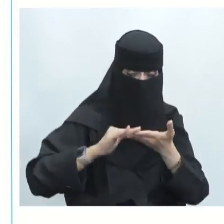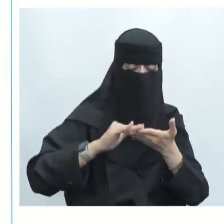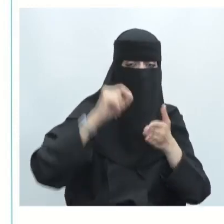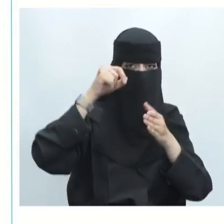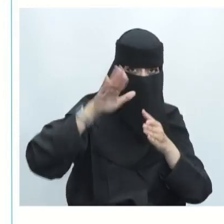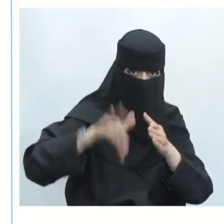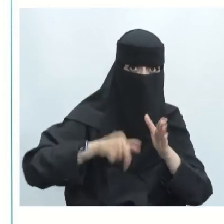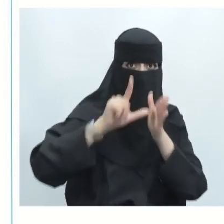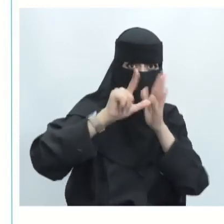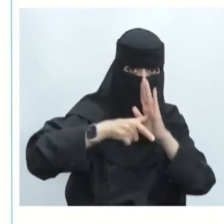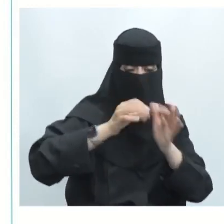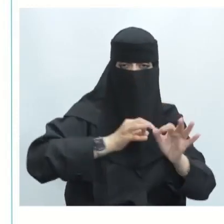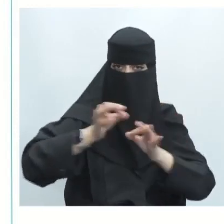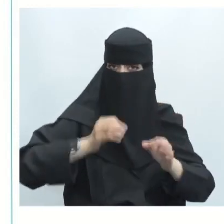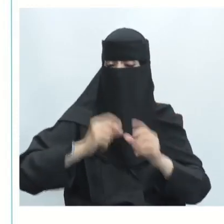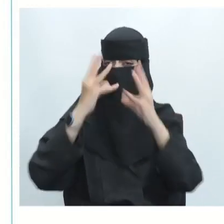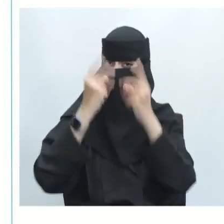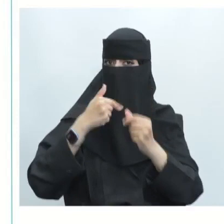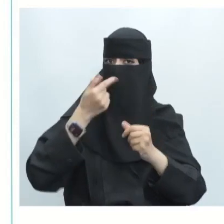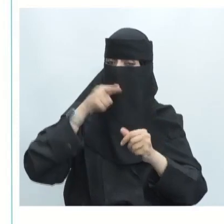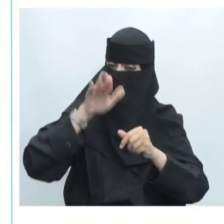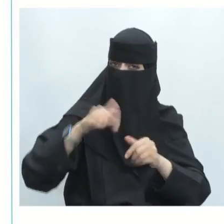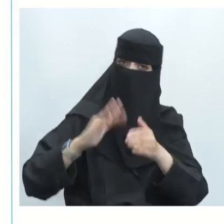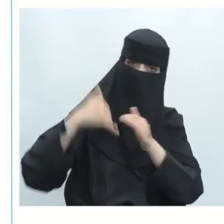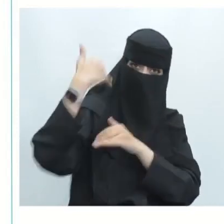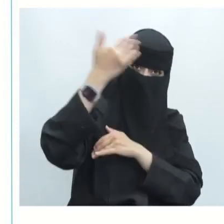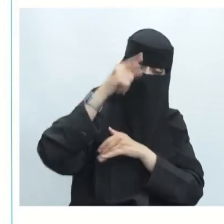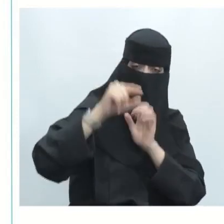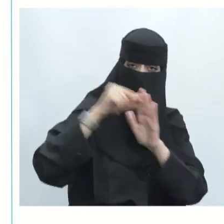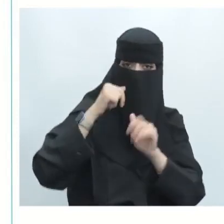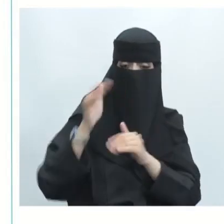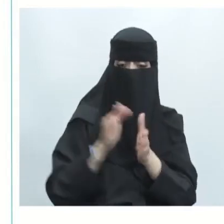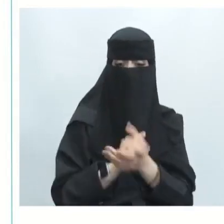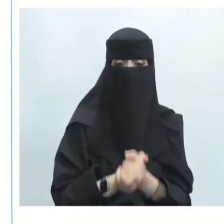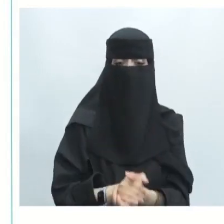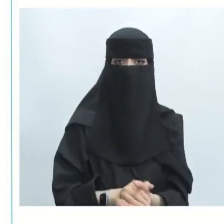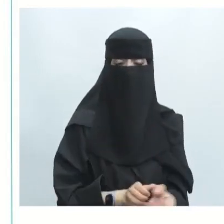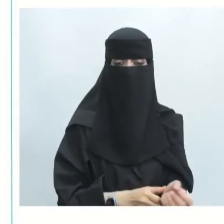وسنتحدث بالتفصيل عن هذه الخطوات باذن الله في الدرس